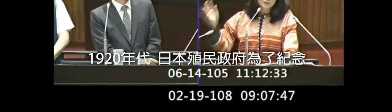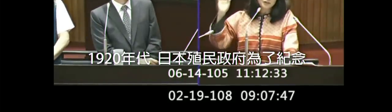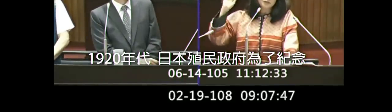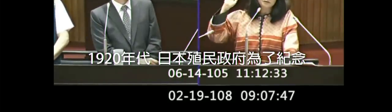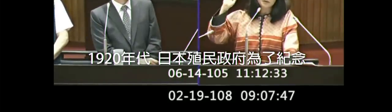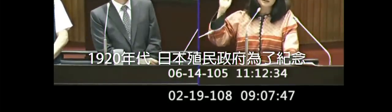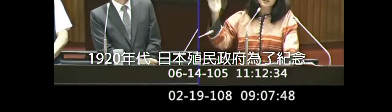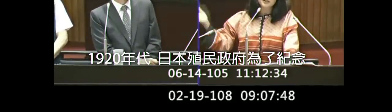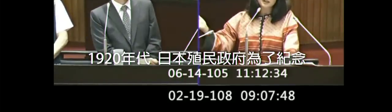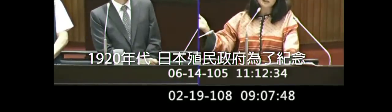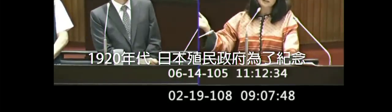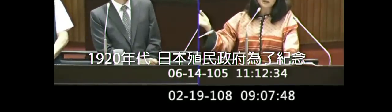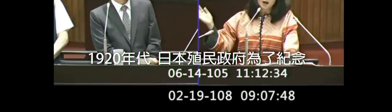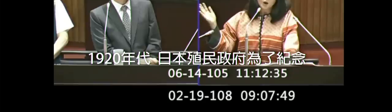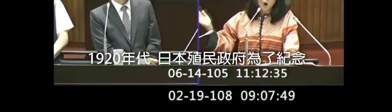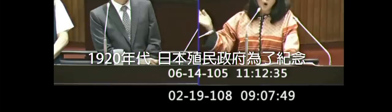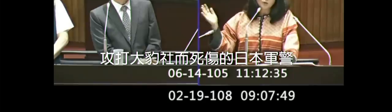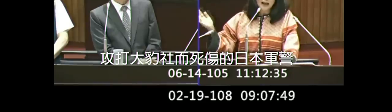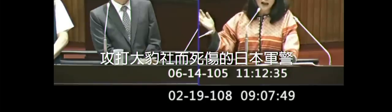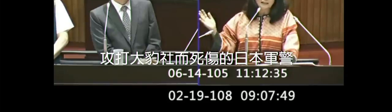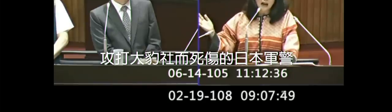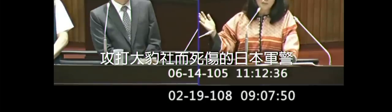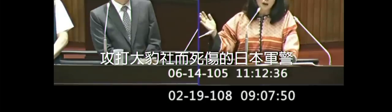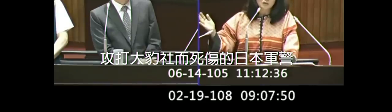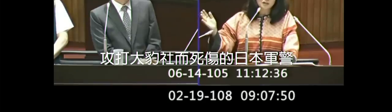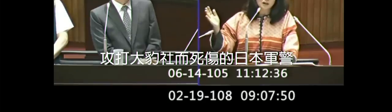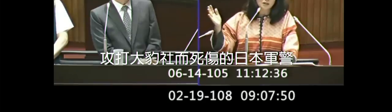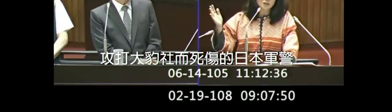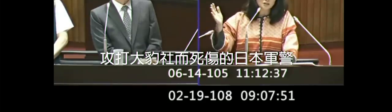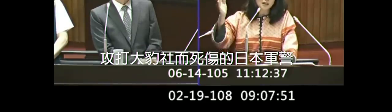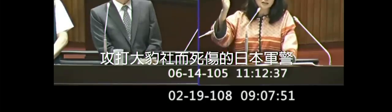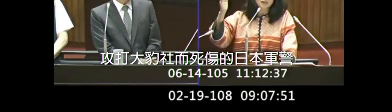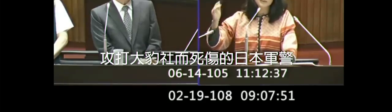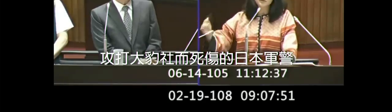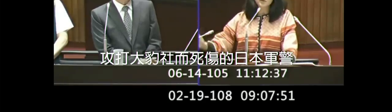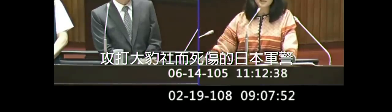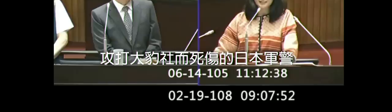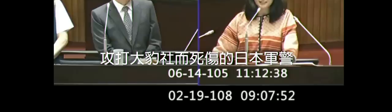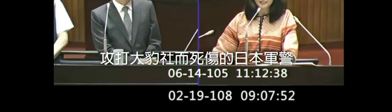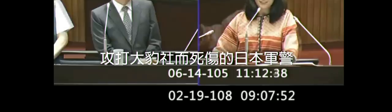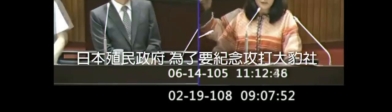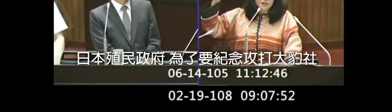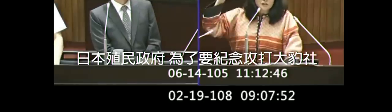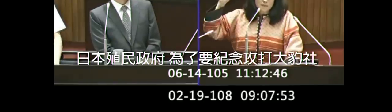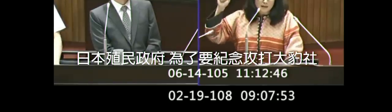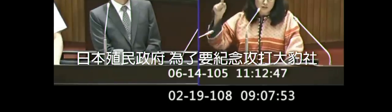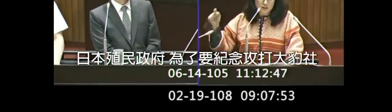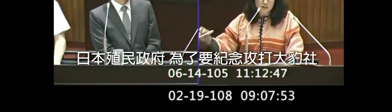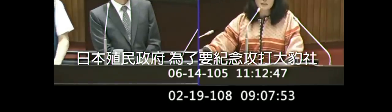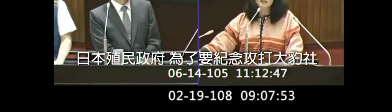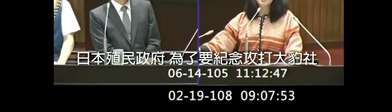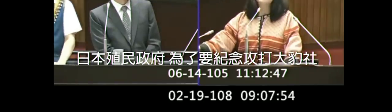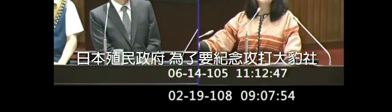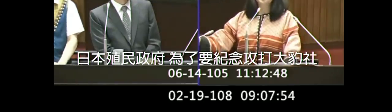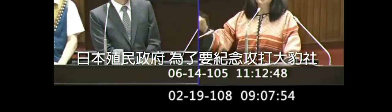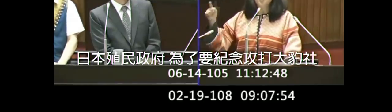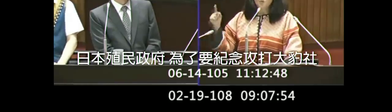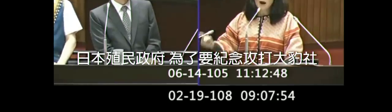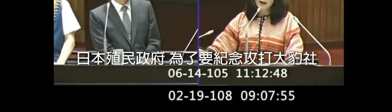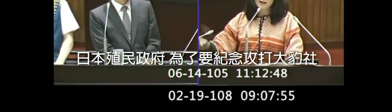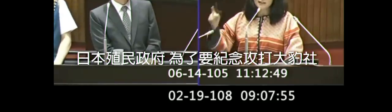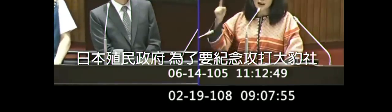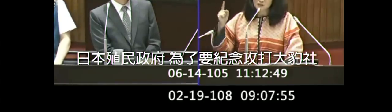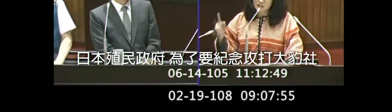1920年代，日本殖民政府为了纪念攻打大报社而死伤的日本军警，日本殖民政